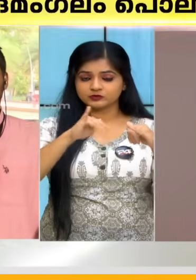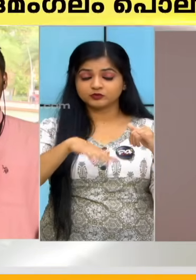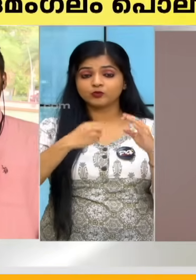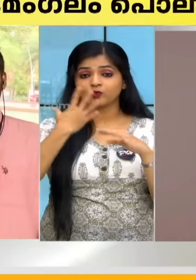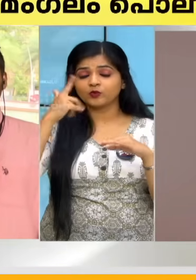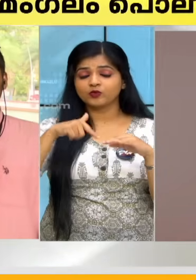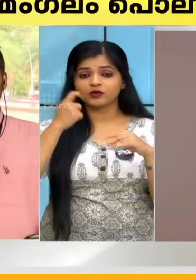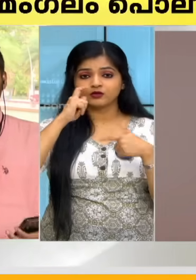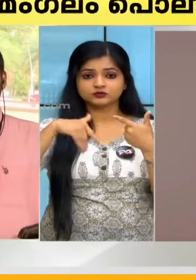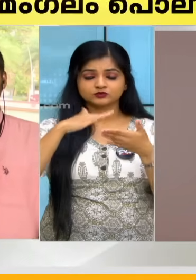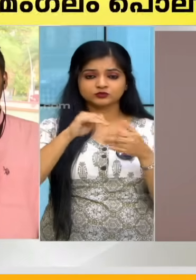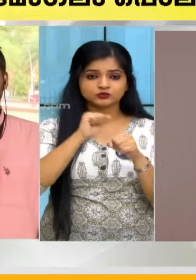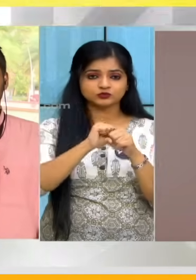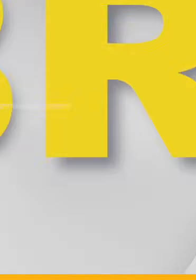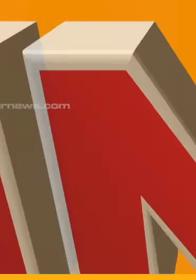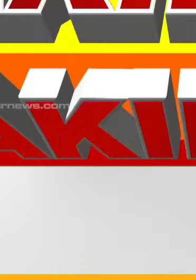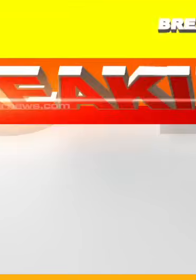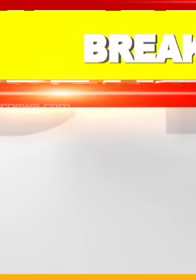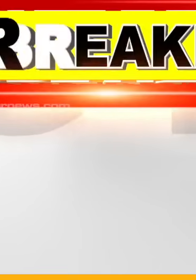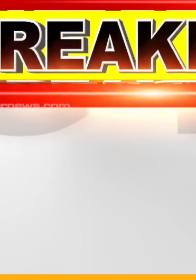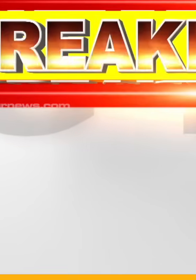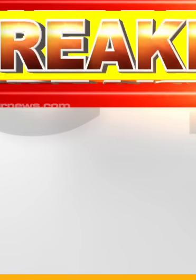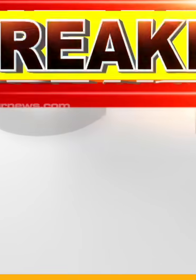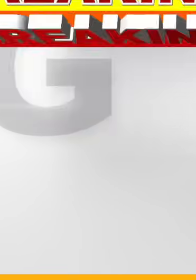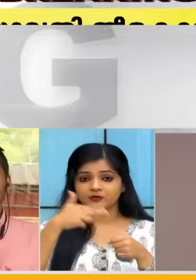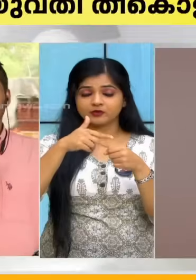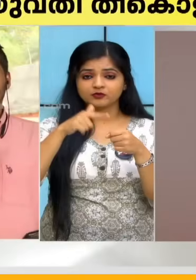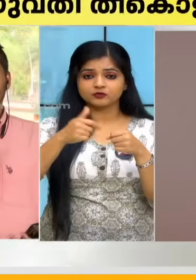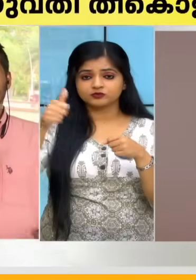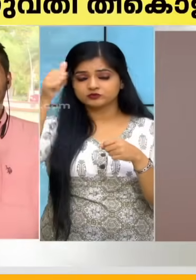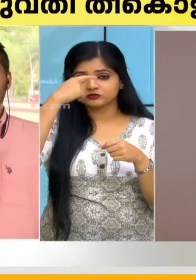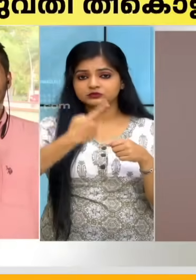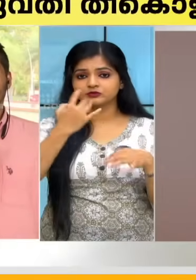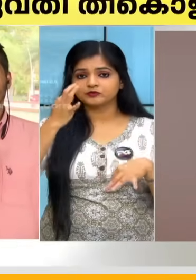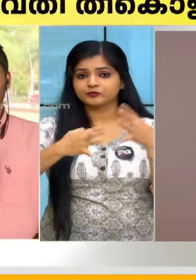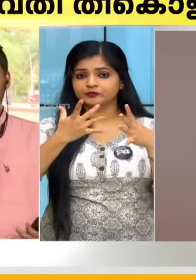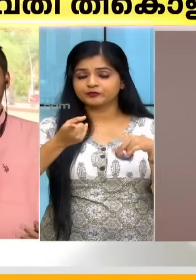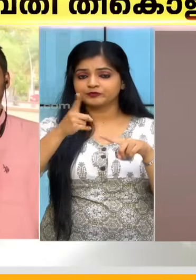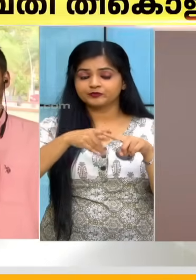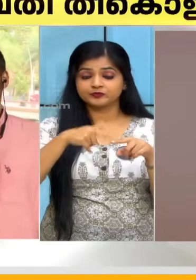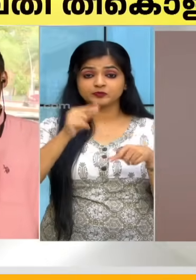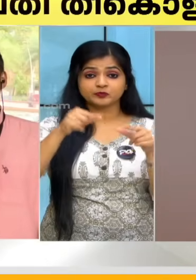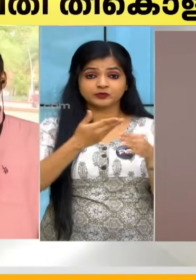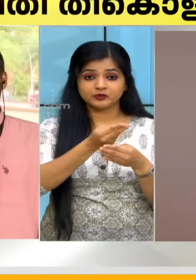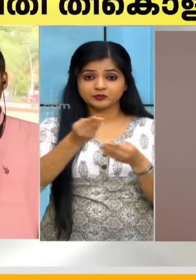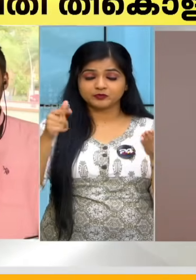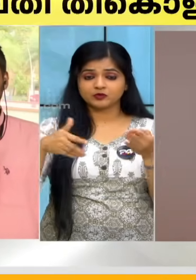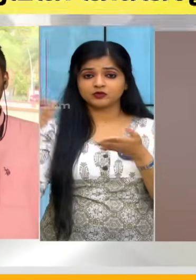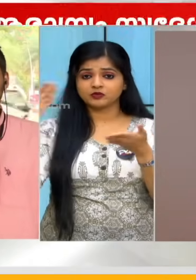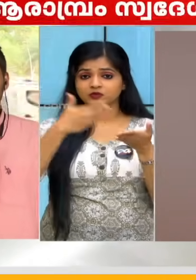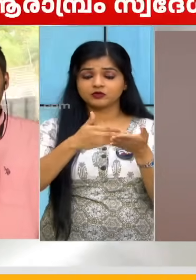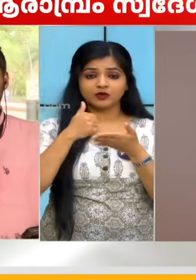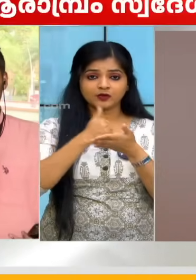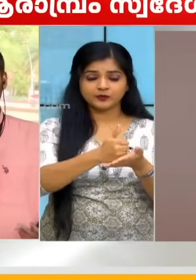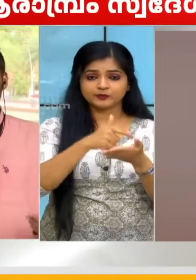സമയത്താണ് ഇത്തരത്തിൽ മണ്ണെണ്ണയൊഴിച്ച് തീ കൊളുത്തുന്ന ഒരു സാഹചര്യം ഉണ്ടായത്. തുടർന്ന് നാട്ടുകാർ ഓടിക്കൂടുകയായിരുന്നു. പക്ഷേ അപ്പോഴേക്കും